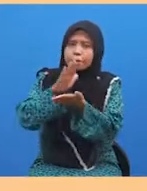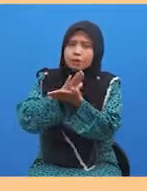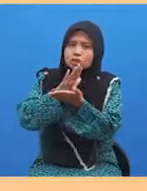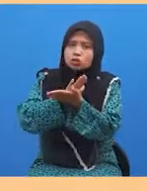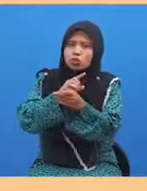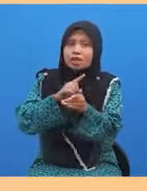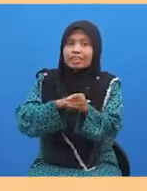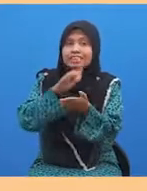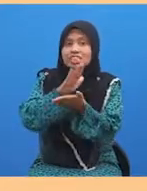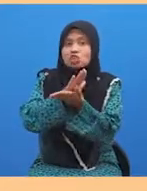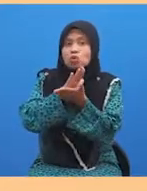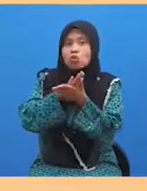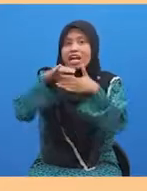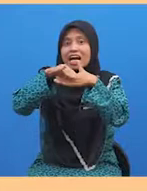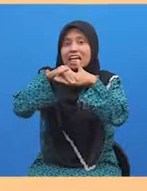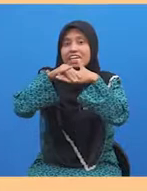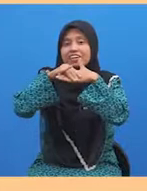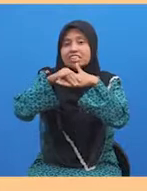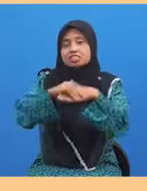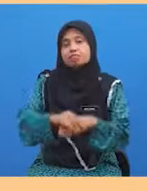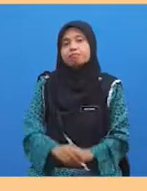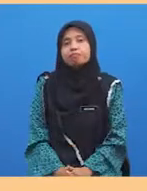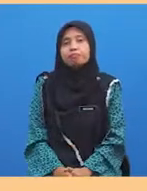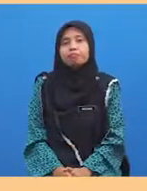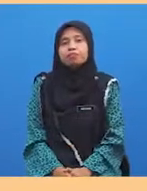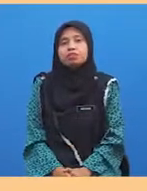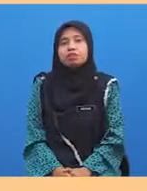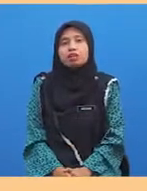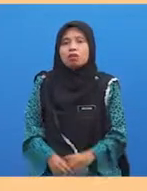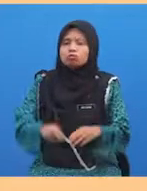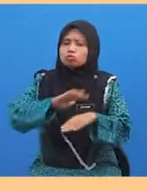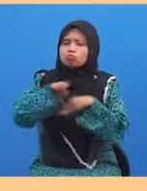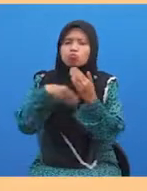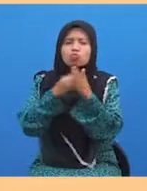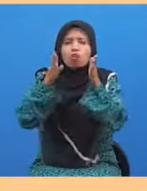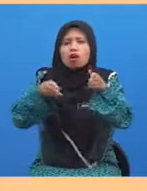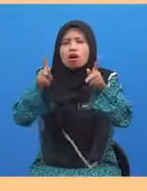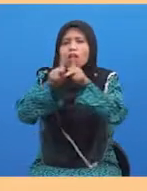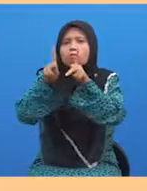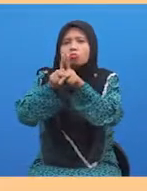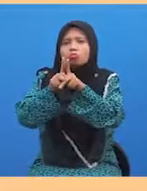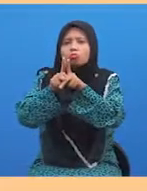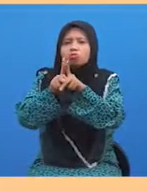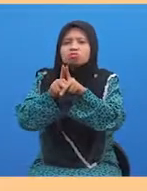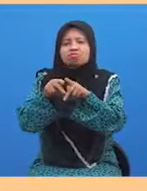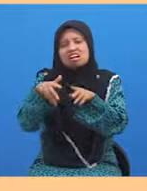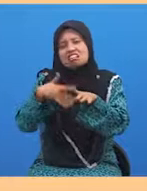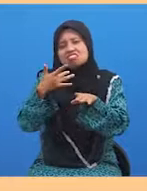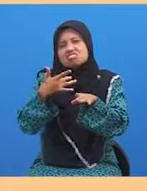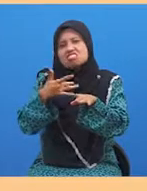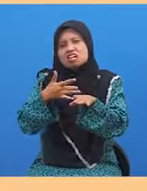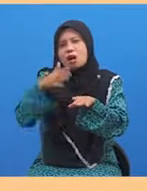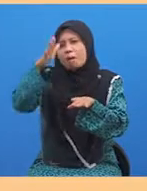anak-anaknya bersekolah di sekolah Inggeris. Penduduk kampung mula menganggap bahawa